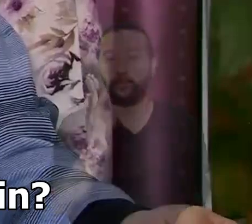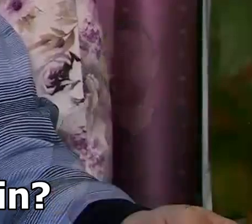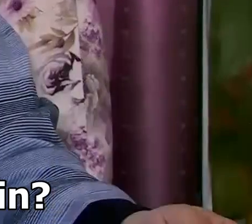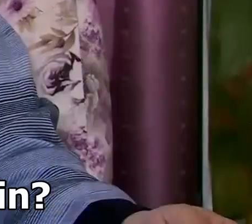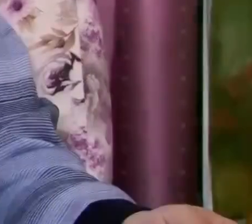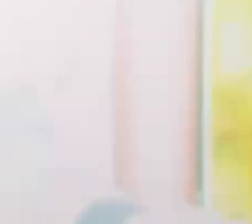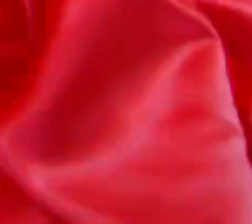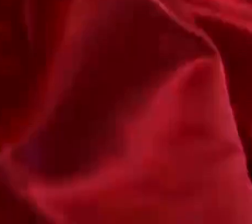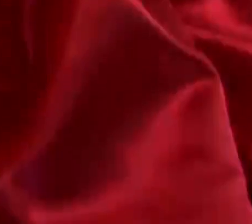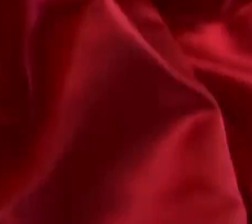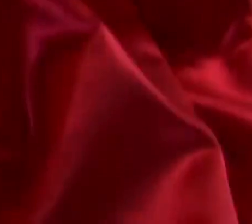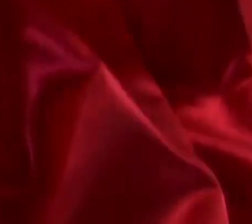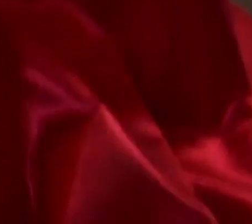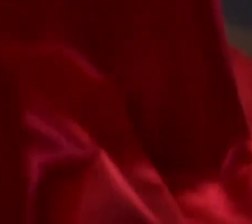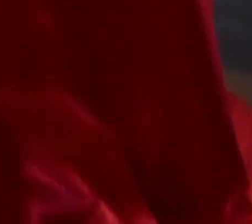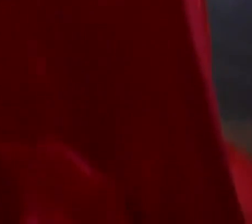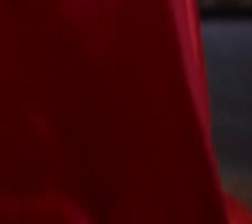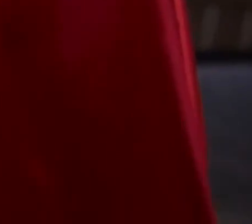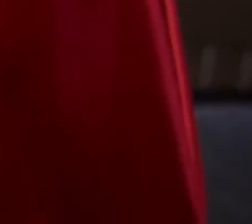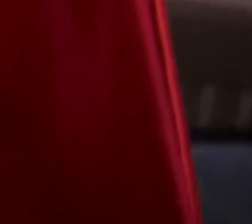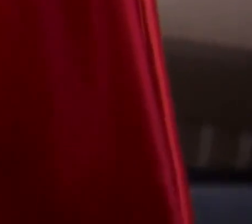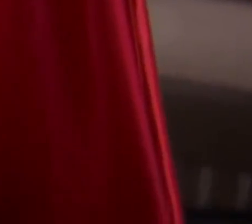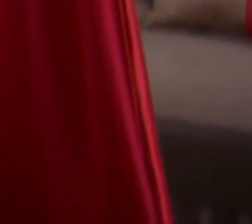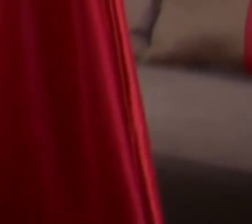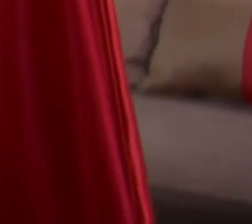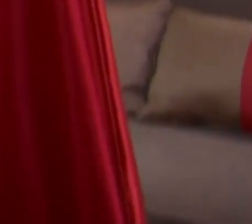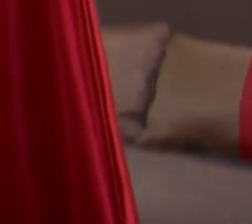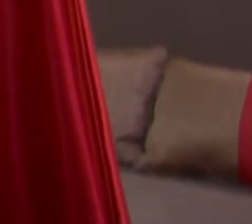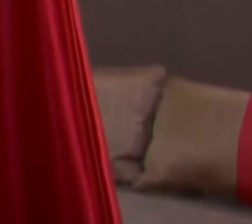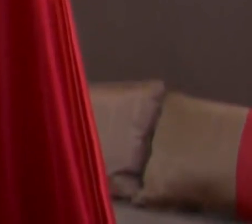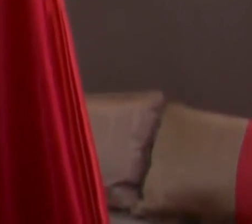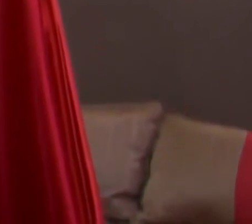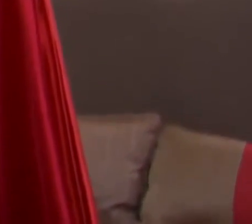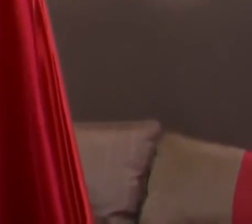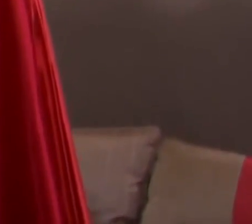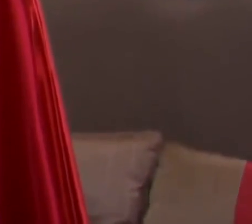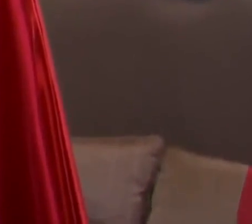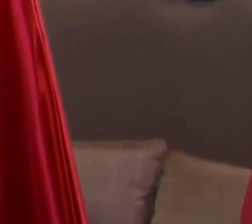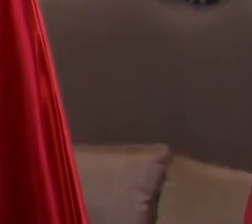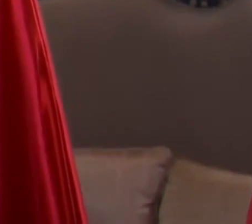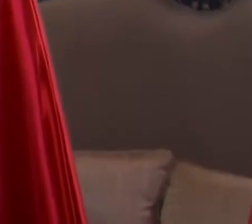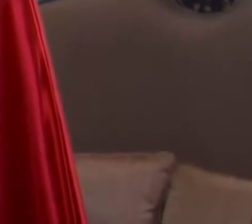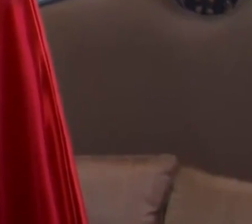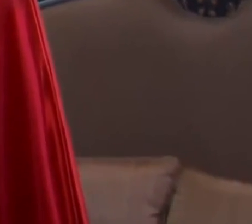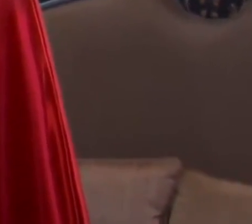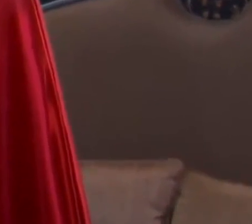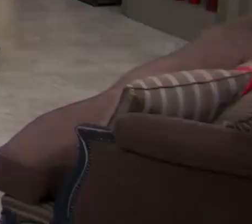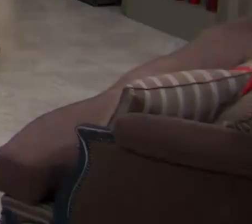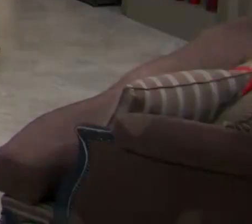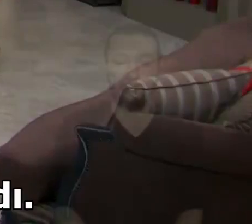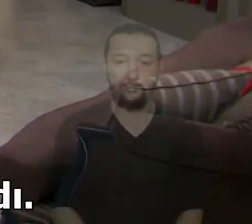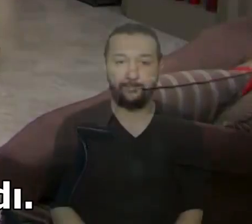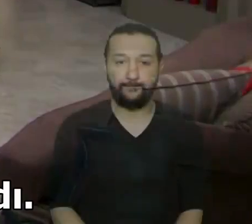bir şey mi dersin? Şükrü'nün hayalinde yere dökülen kırmızı saten bir örtü. Şükrü örtünün örtüldüğü şeyin önünde ayakta. Villanın salonunda